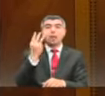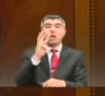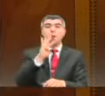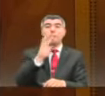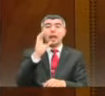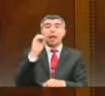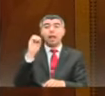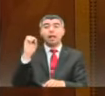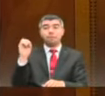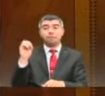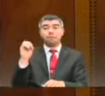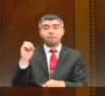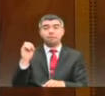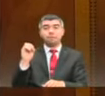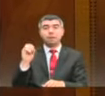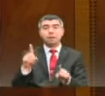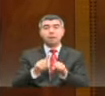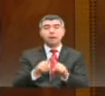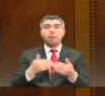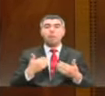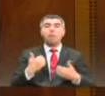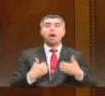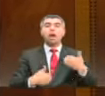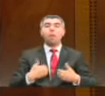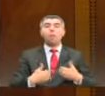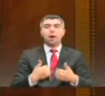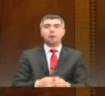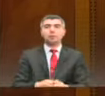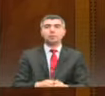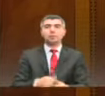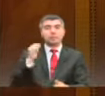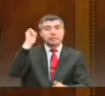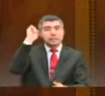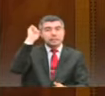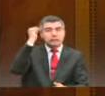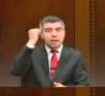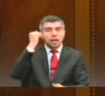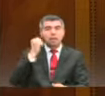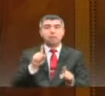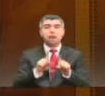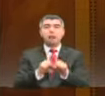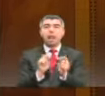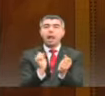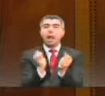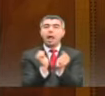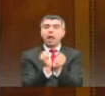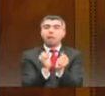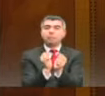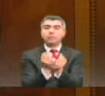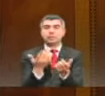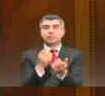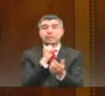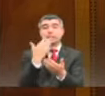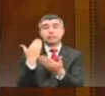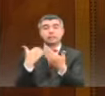143,000 من الفئات ذات الاحتياجات الخاصة ومن المتدربين بالوسط السجني وكذلك السجناء